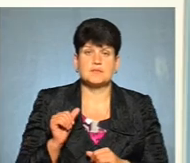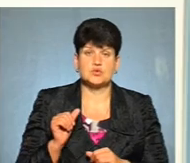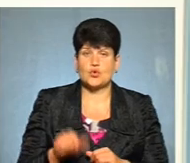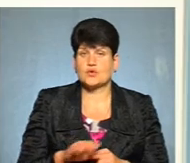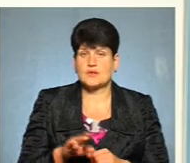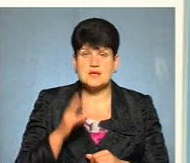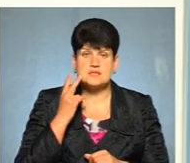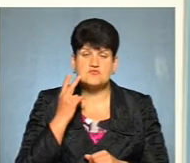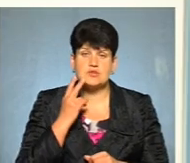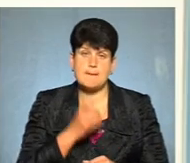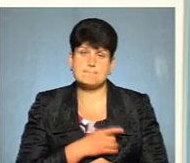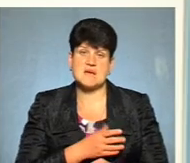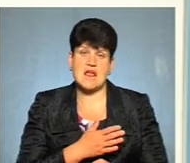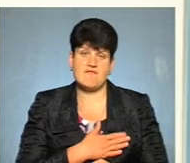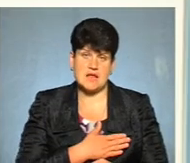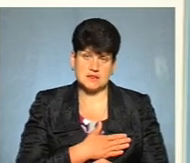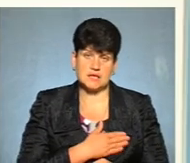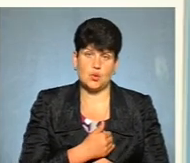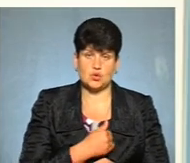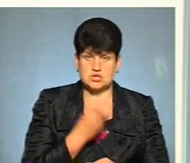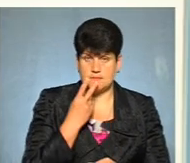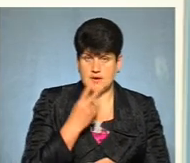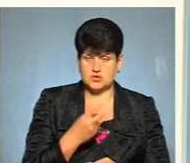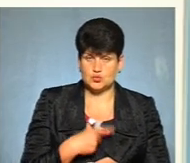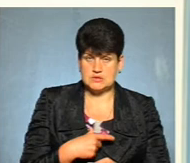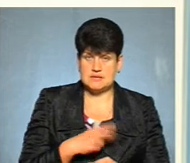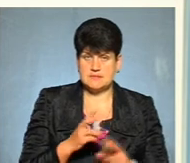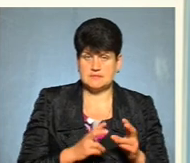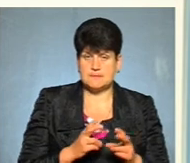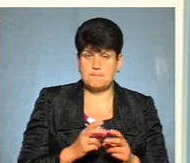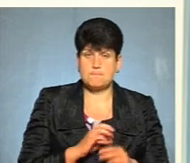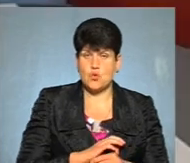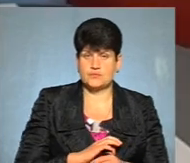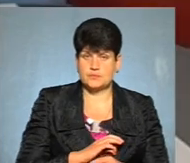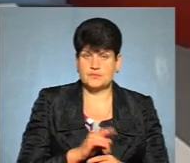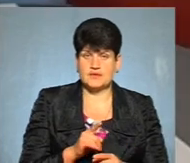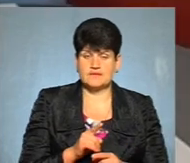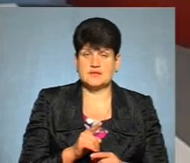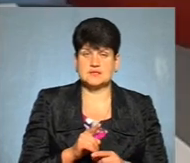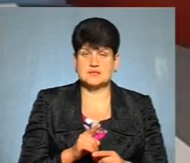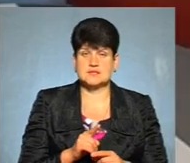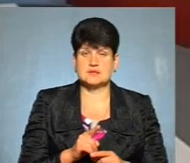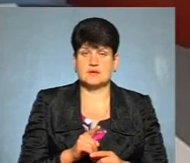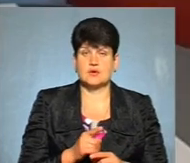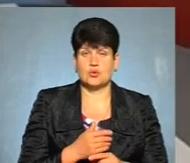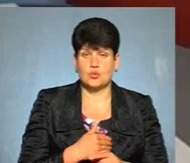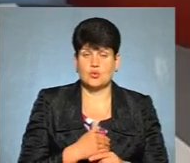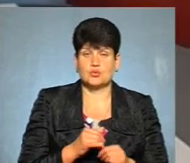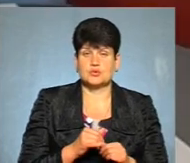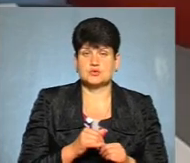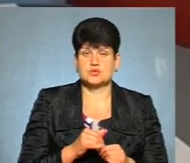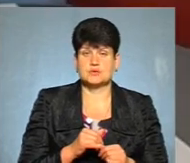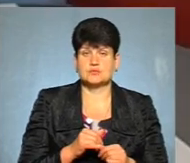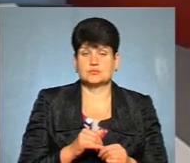завжди приватник хоче бачити в себе на підприємстві профспілку. Він за побудову громадянського суспільства в цілому в